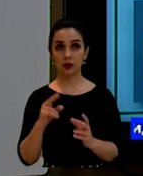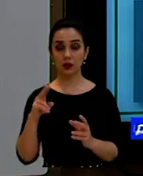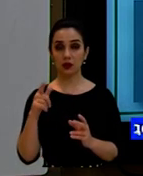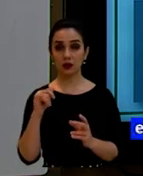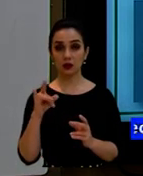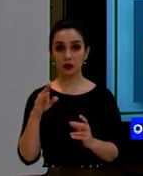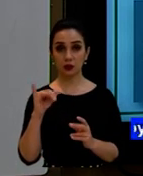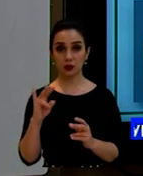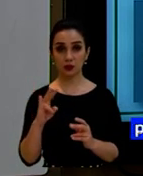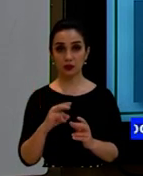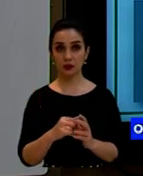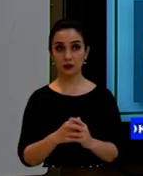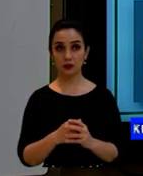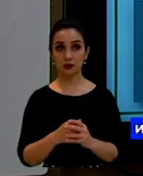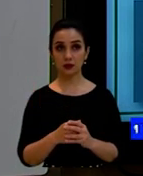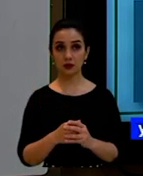гарпун,